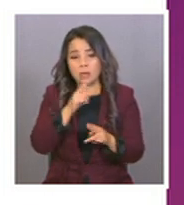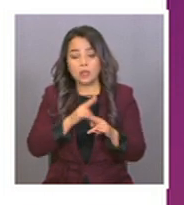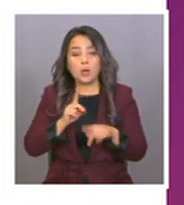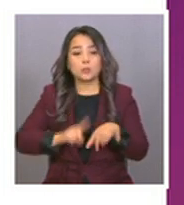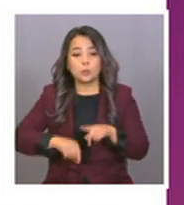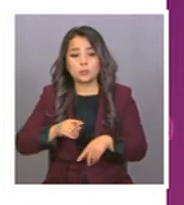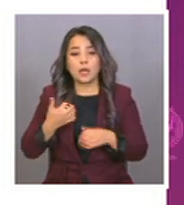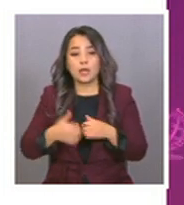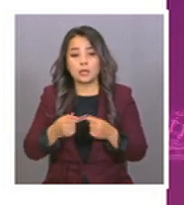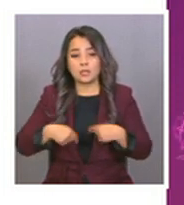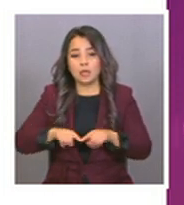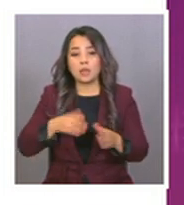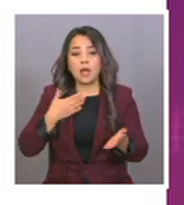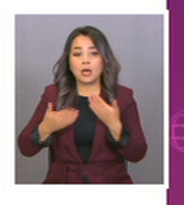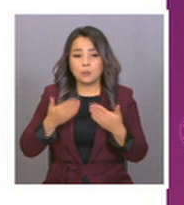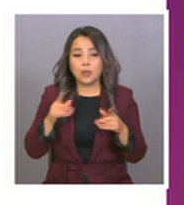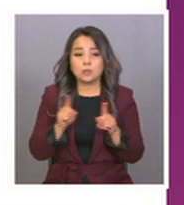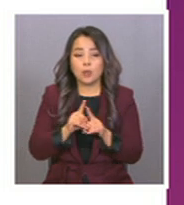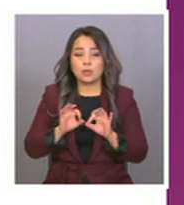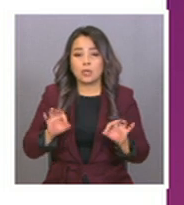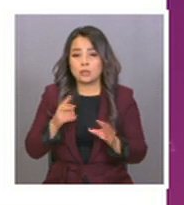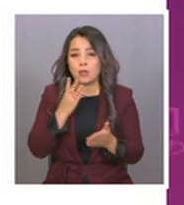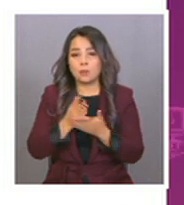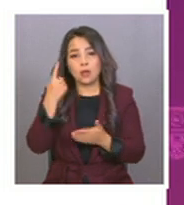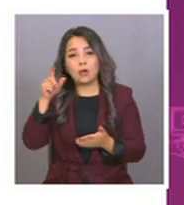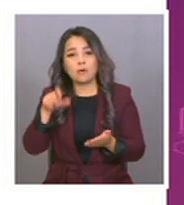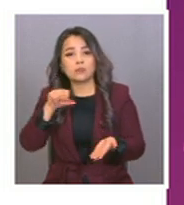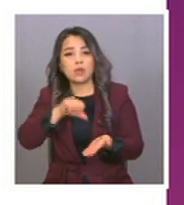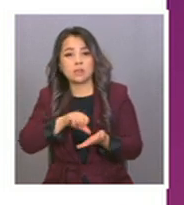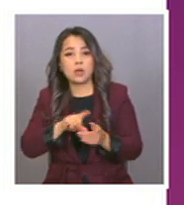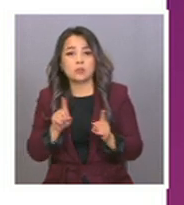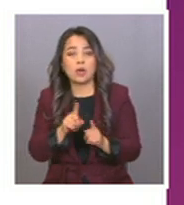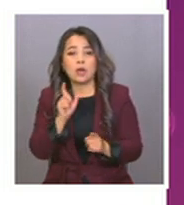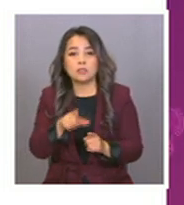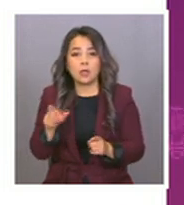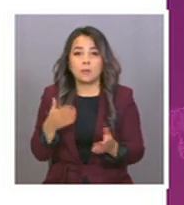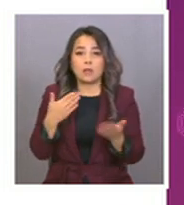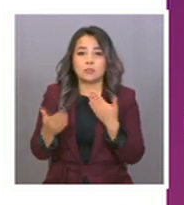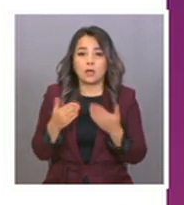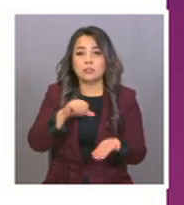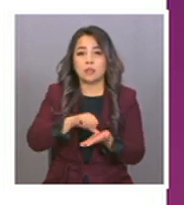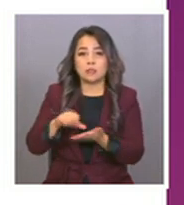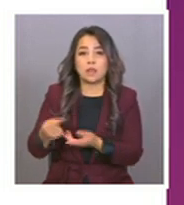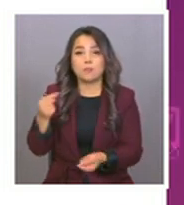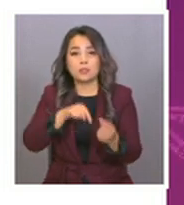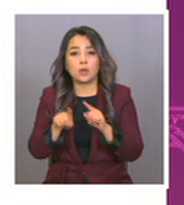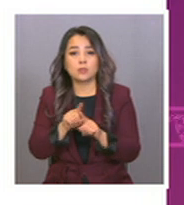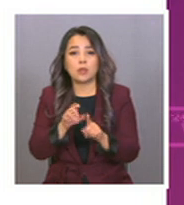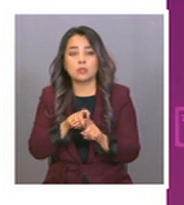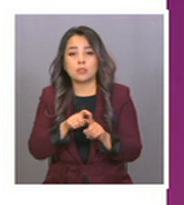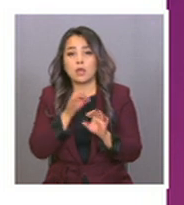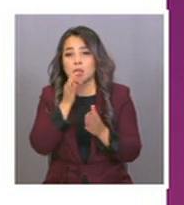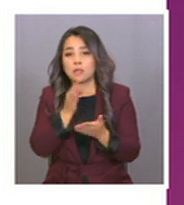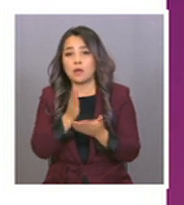арасындағы қарым-қатынас туралы айтылған. Автор адамның ісі адаммен, сондықтан бір-біріңді демеңдер,